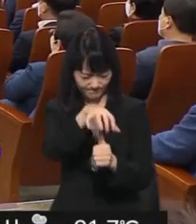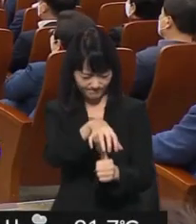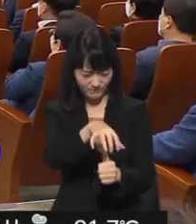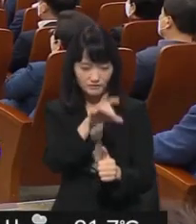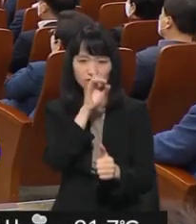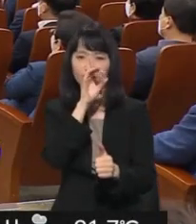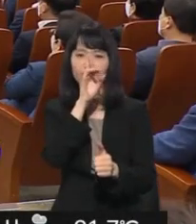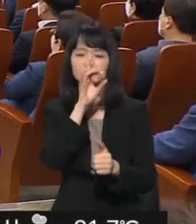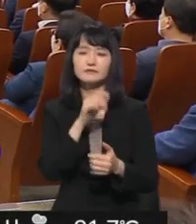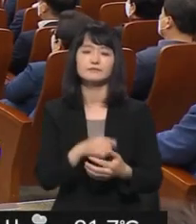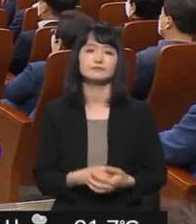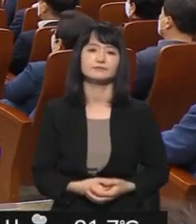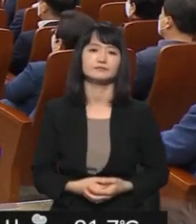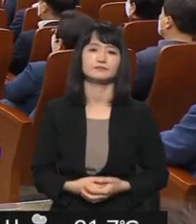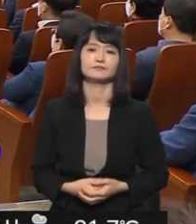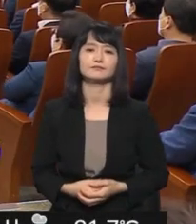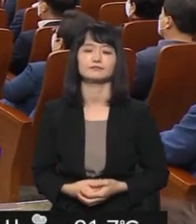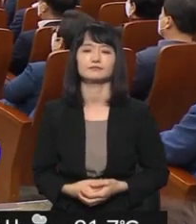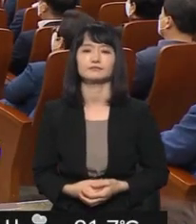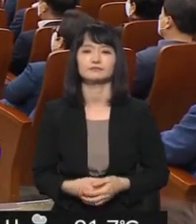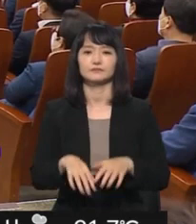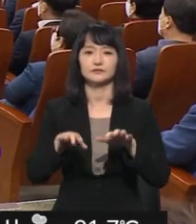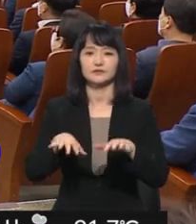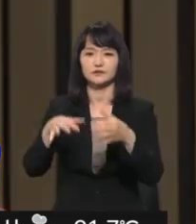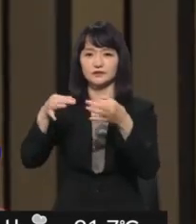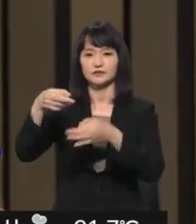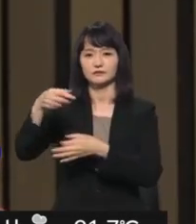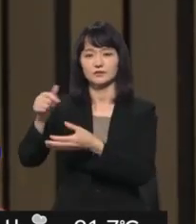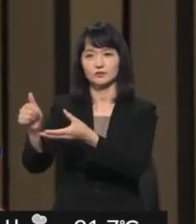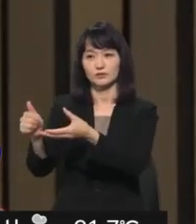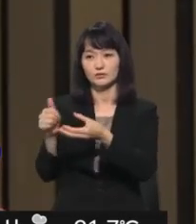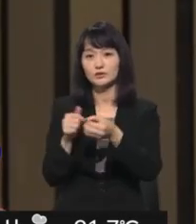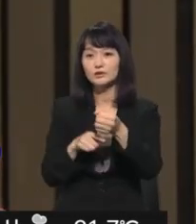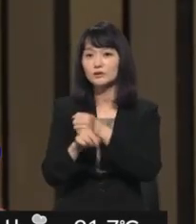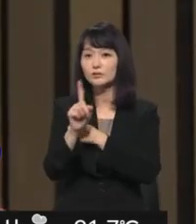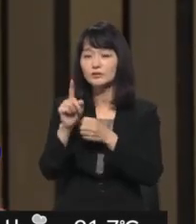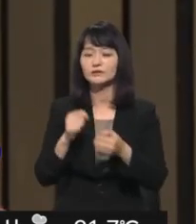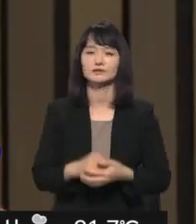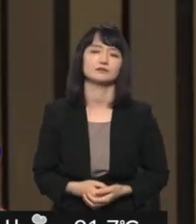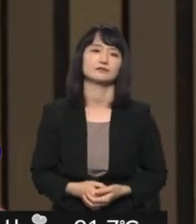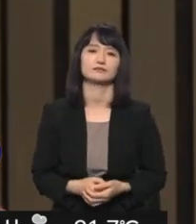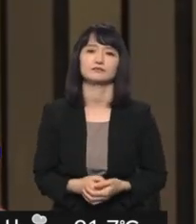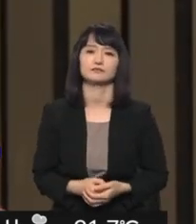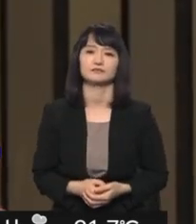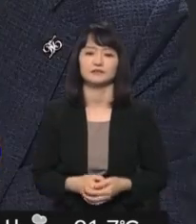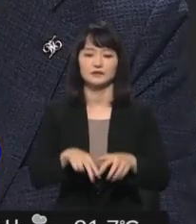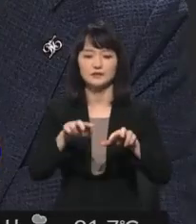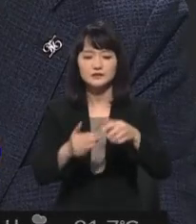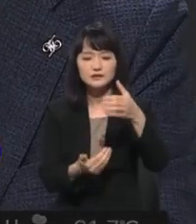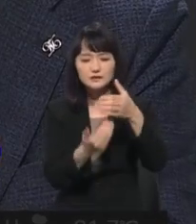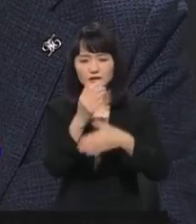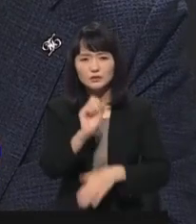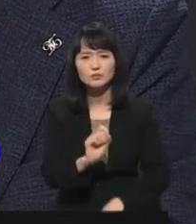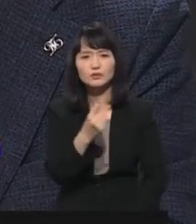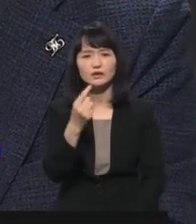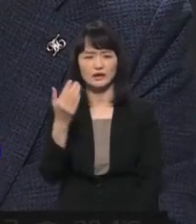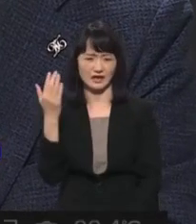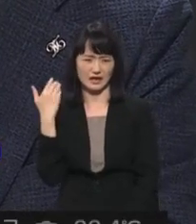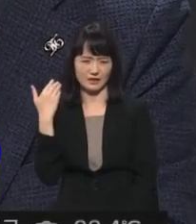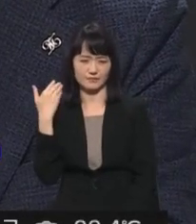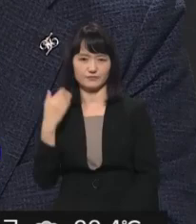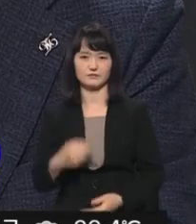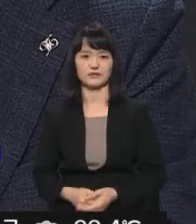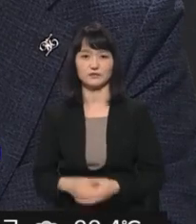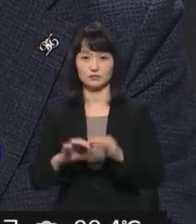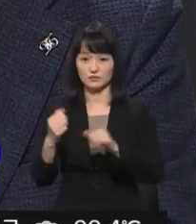그러면 제가 오늘 김지원 치고 이놈을 보신 것은 워낙 해안이 쓰잖아요 이사 퇴원 입소 엉망진창으로 규정